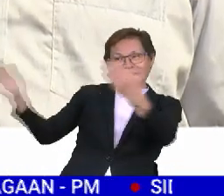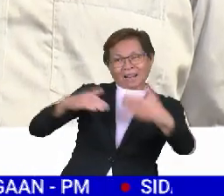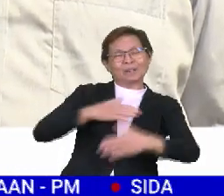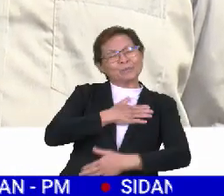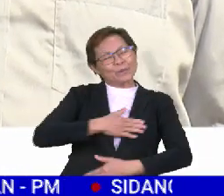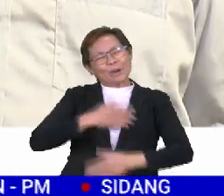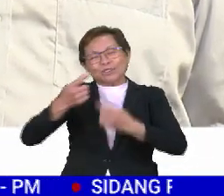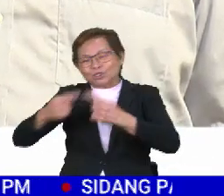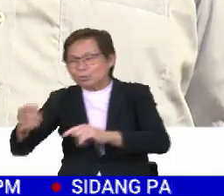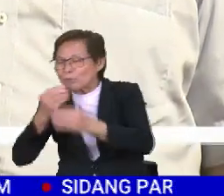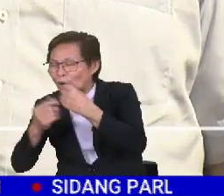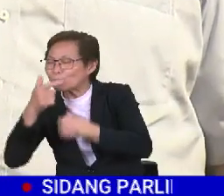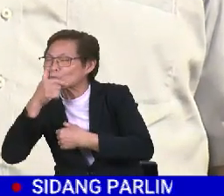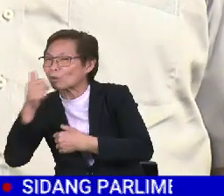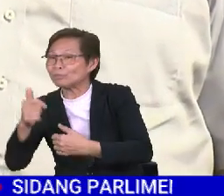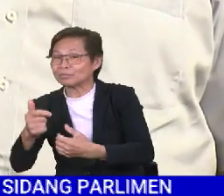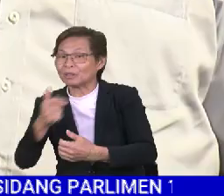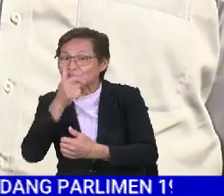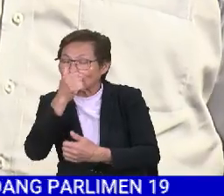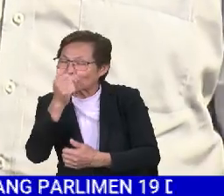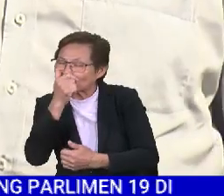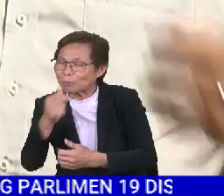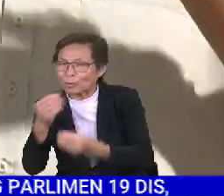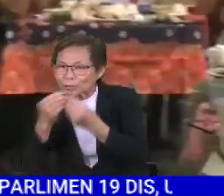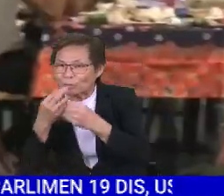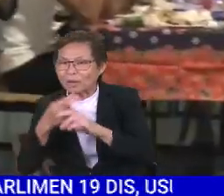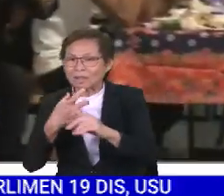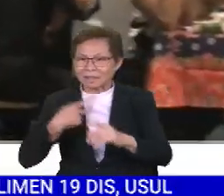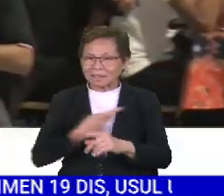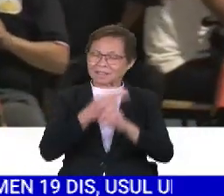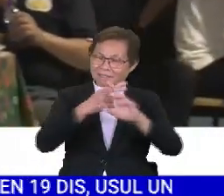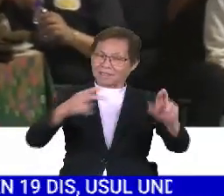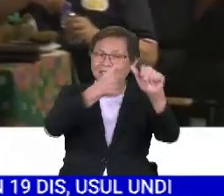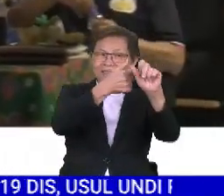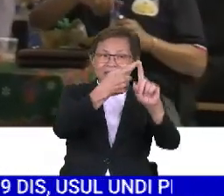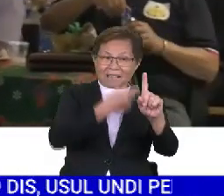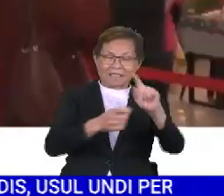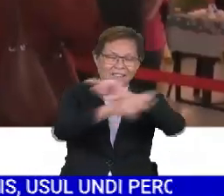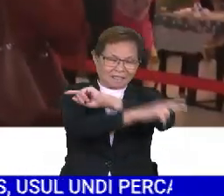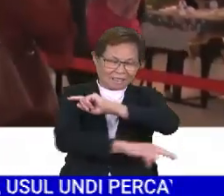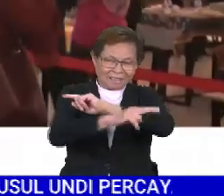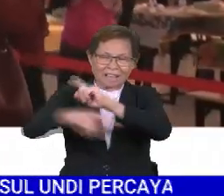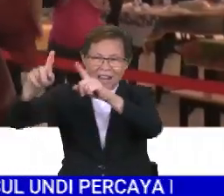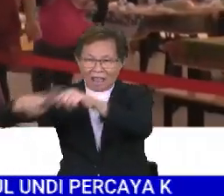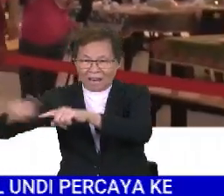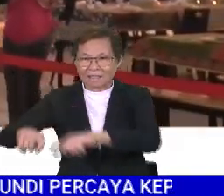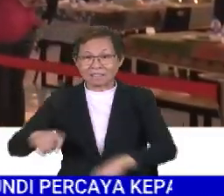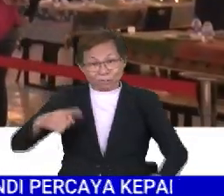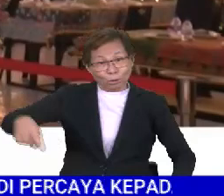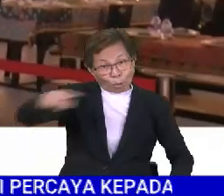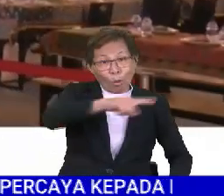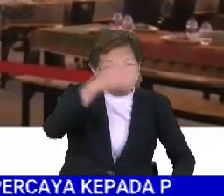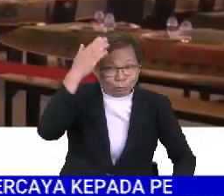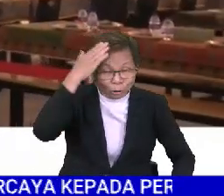mencuba makanan-makanan yang menarik yang kita sediakan di sini daripada setiap negeri seperti mana yang diketahui